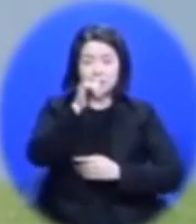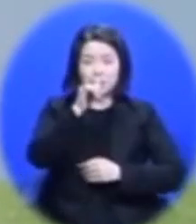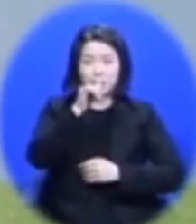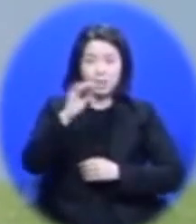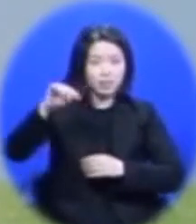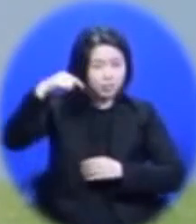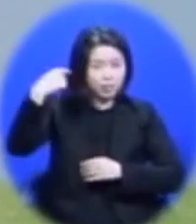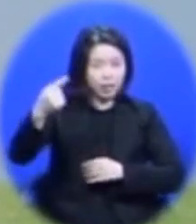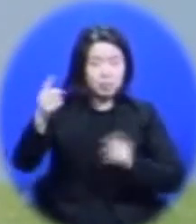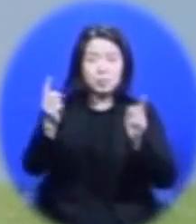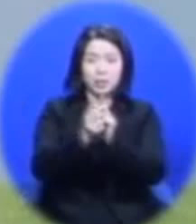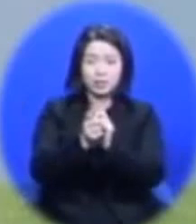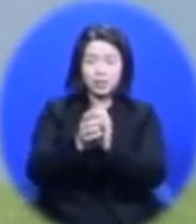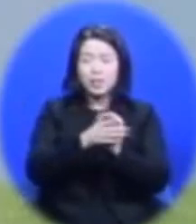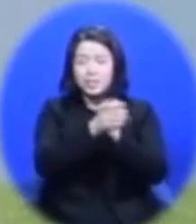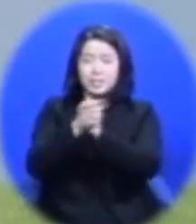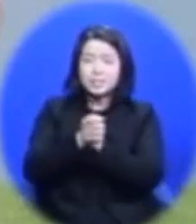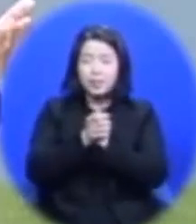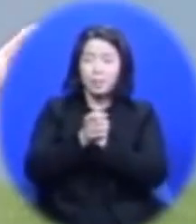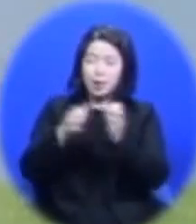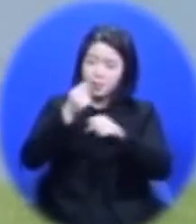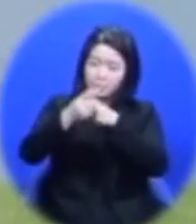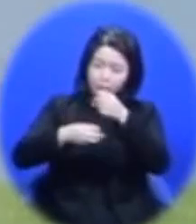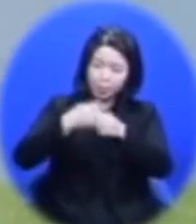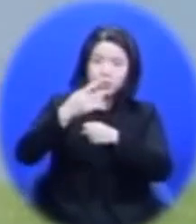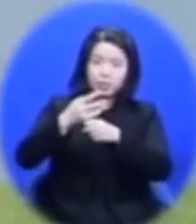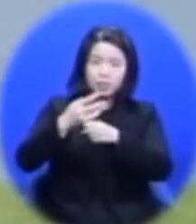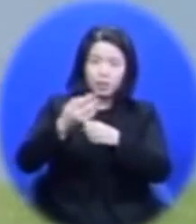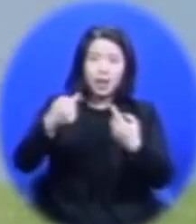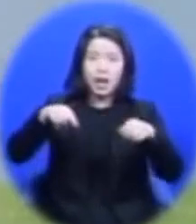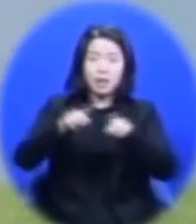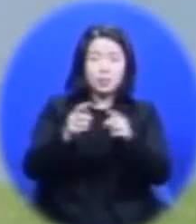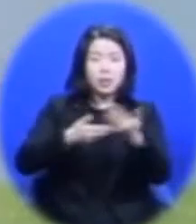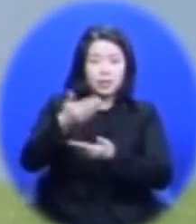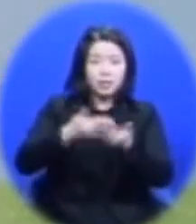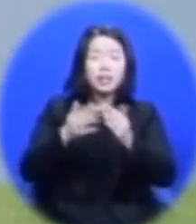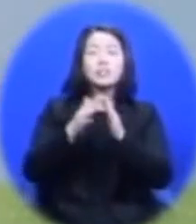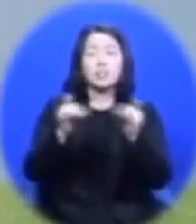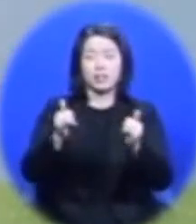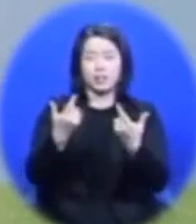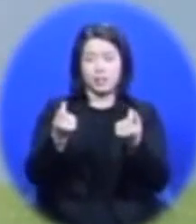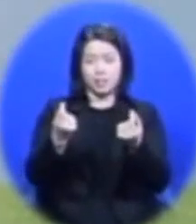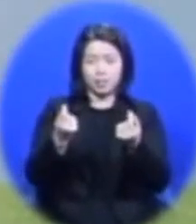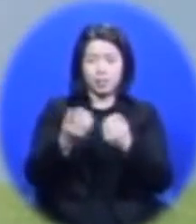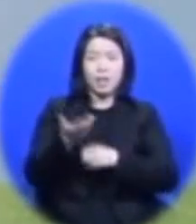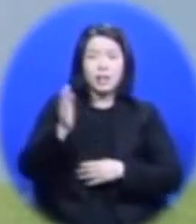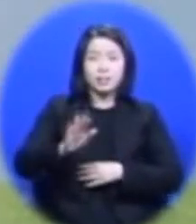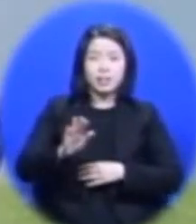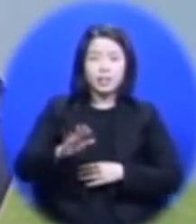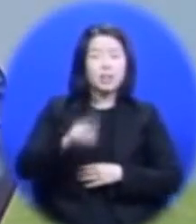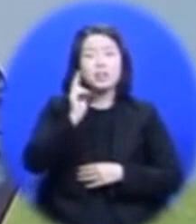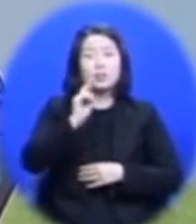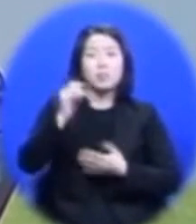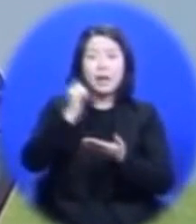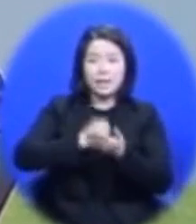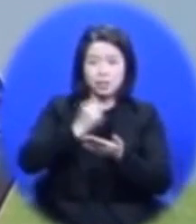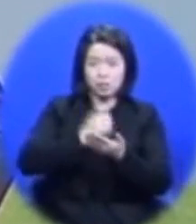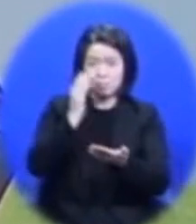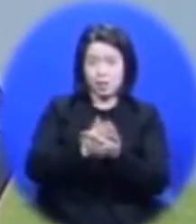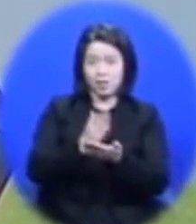만나니까 그렇게 친해진 사람, 몇 년을 같이 살던 사람 같아요. 근데 여러분 너무 아쉬워하지